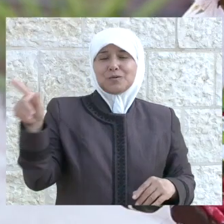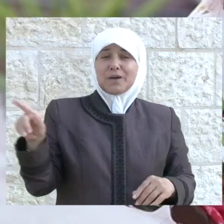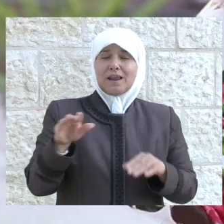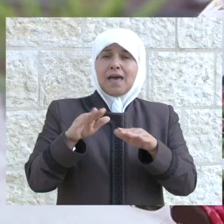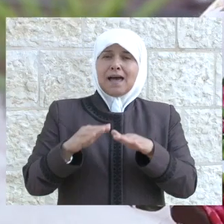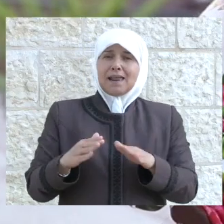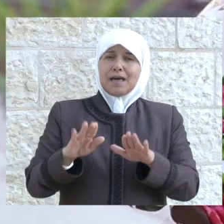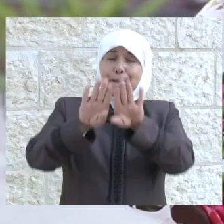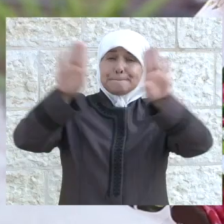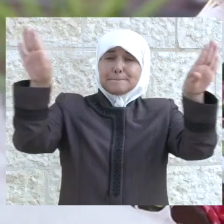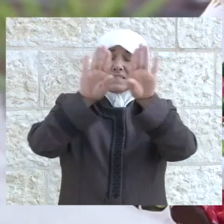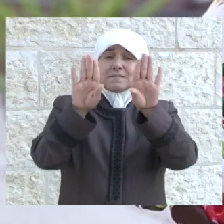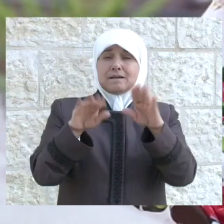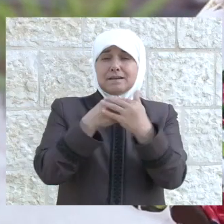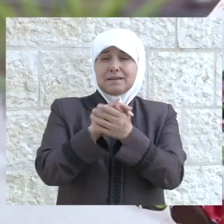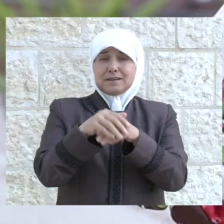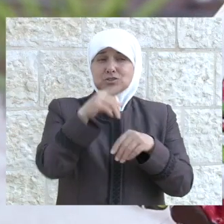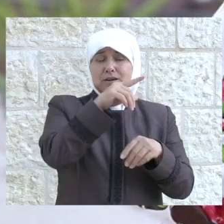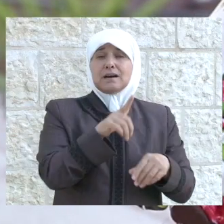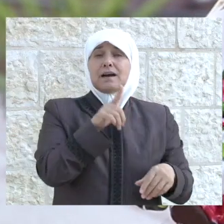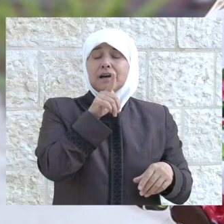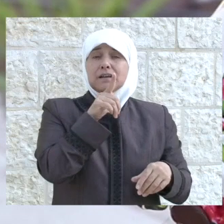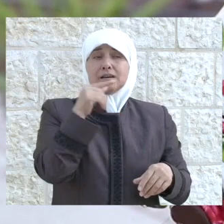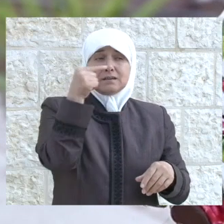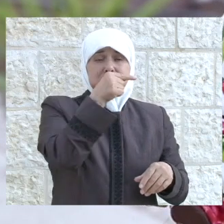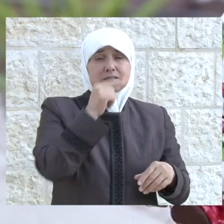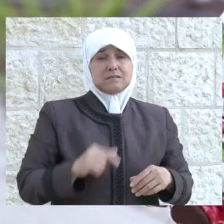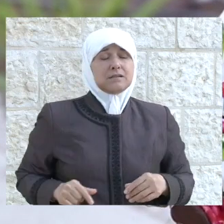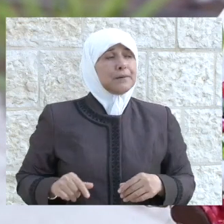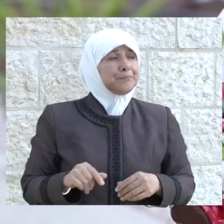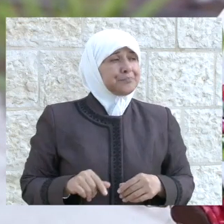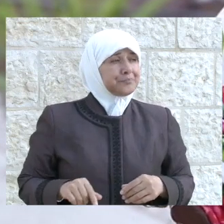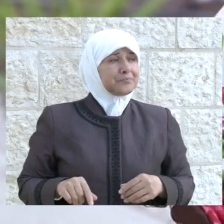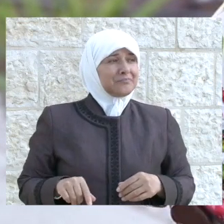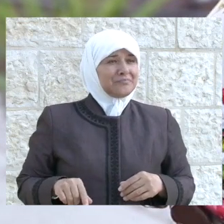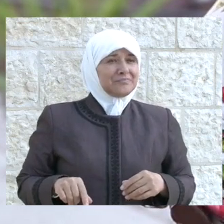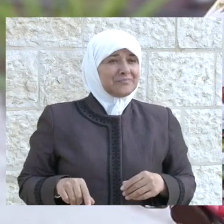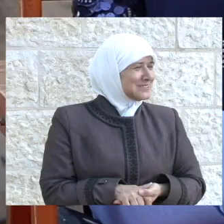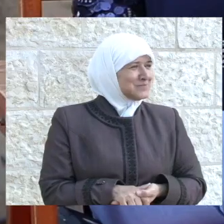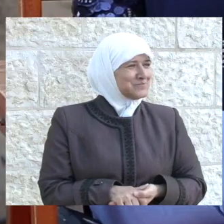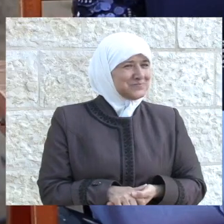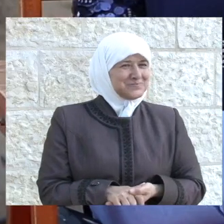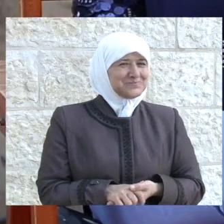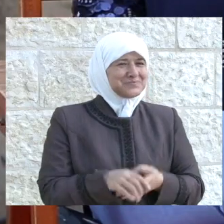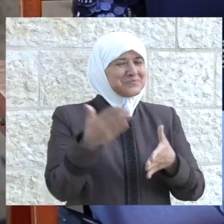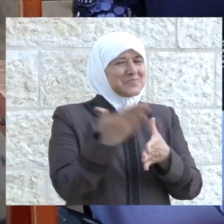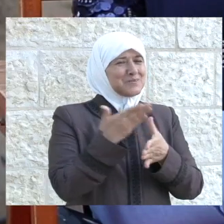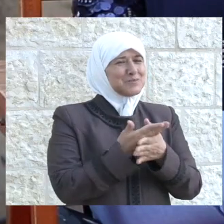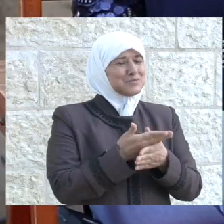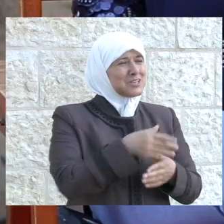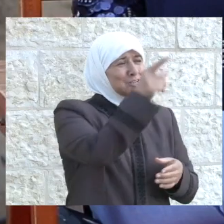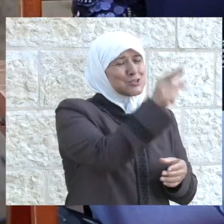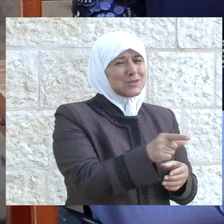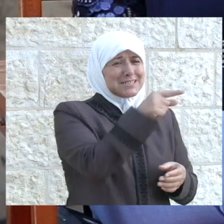النجاح في تيدكس النجاح. وتعرفت من خلال تيدكس النجاح على شخصيات جداً جميلة. وبالمناسبة